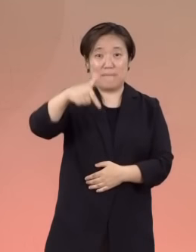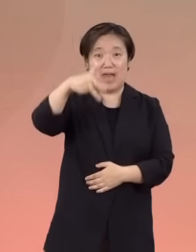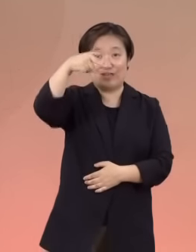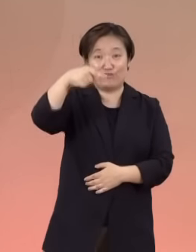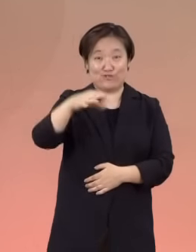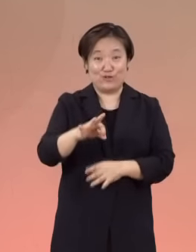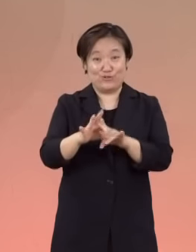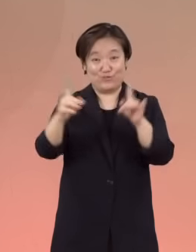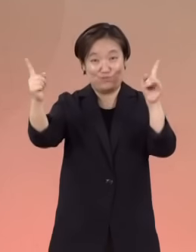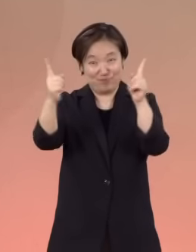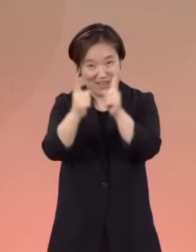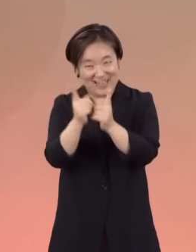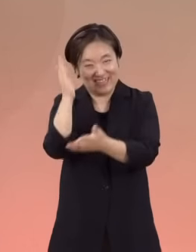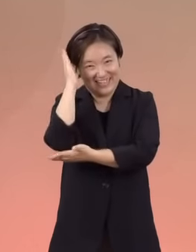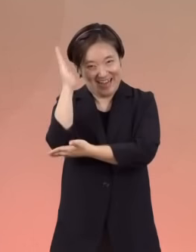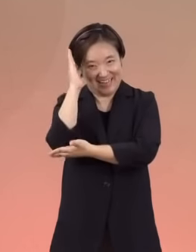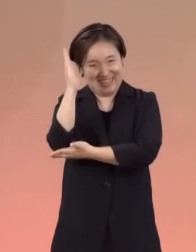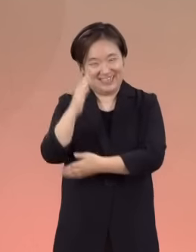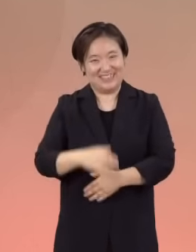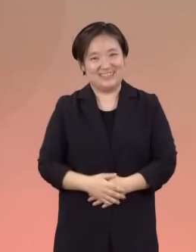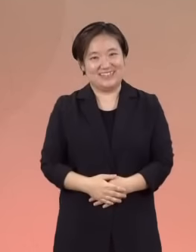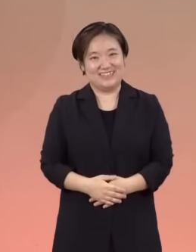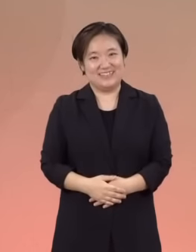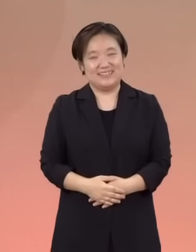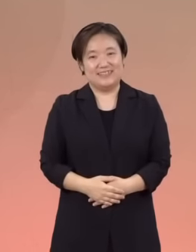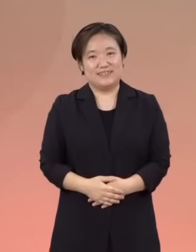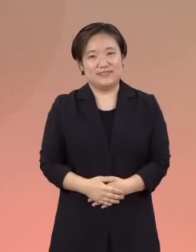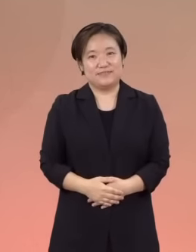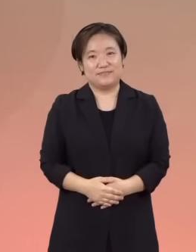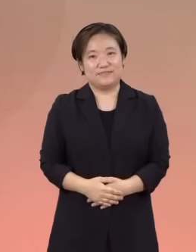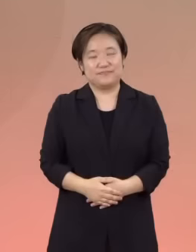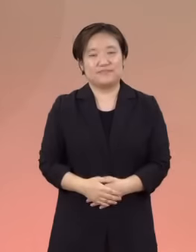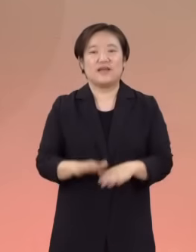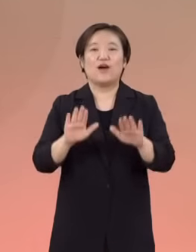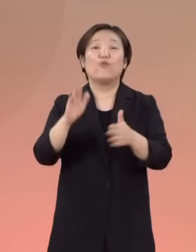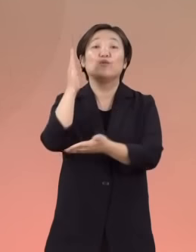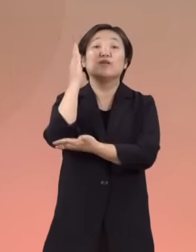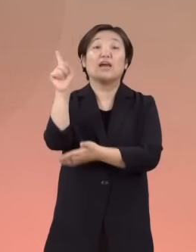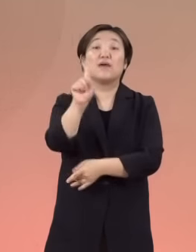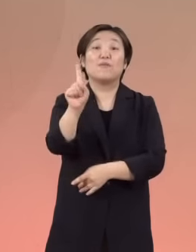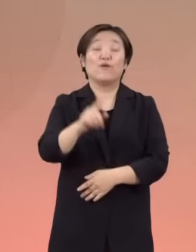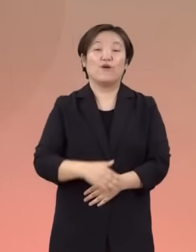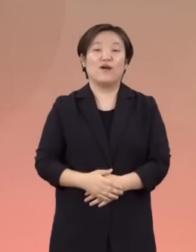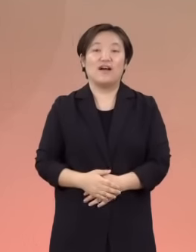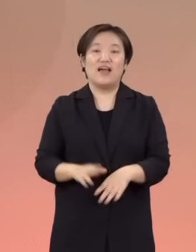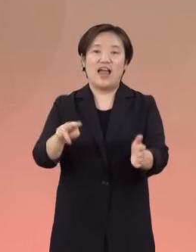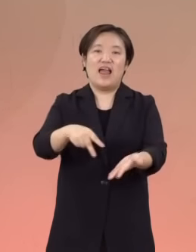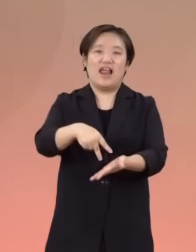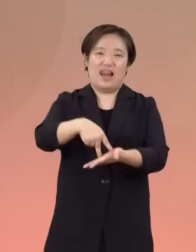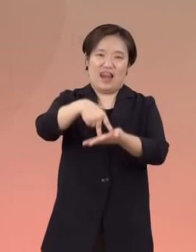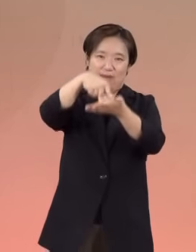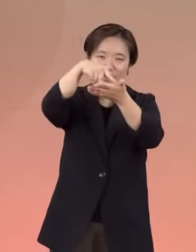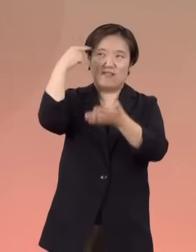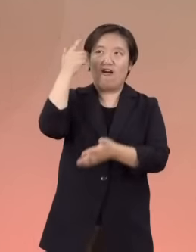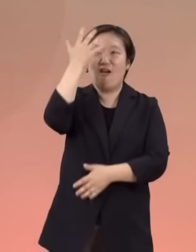두 번째 이야기 투 오늘의 이야기는 엘리베이터 영가를